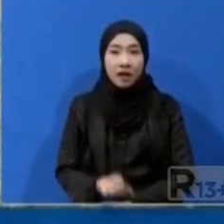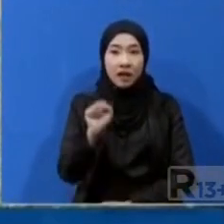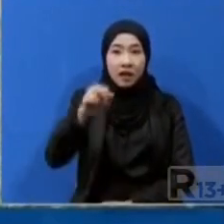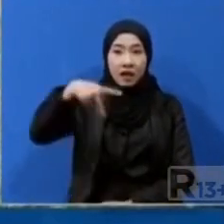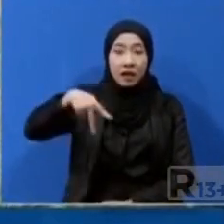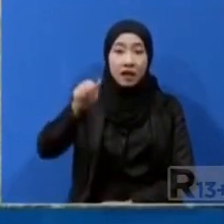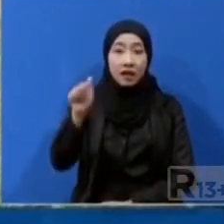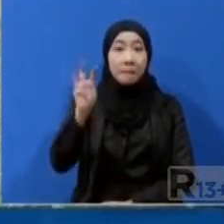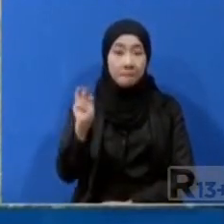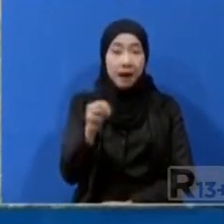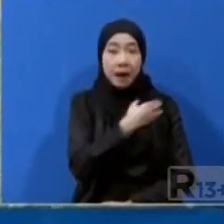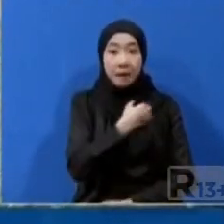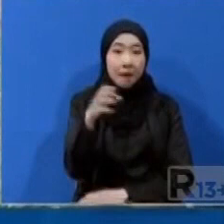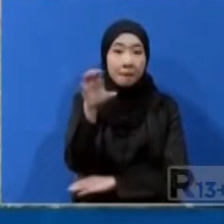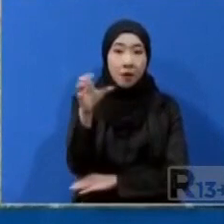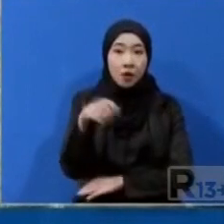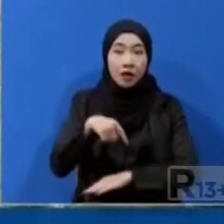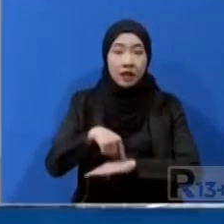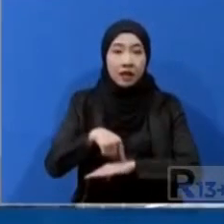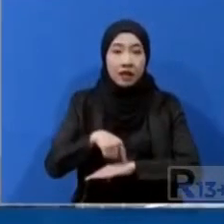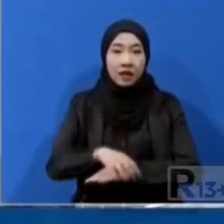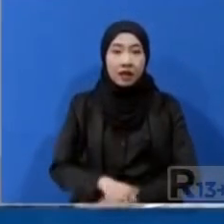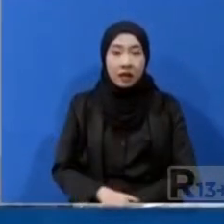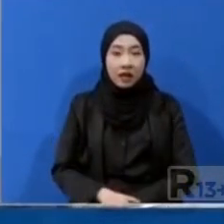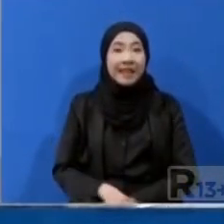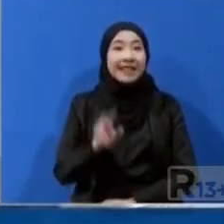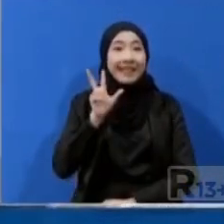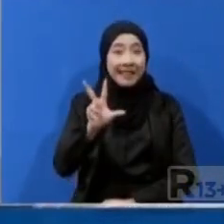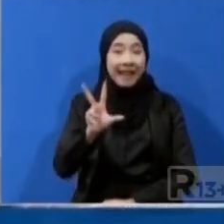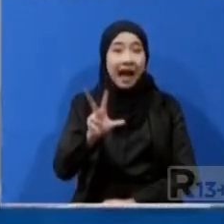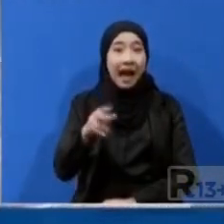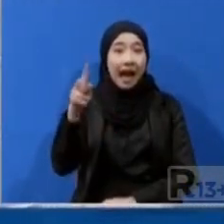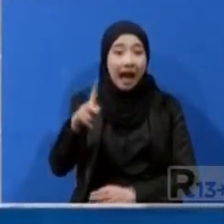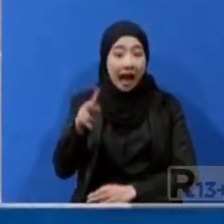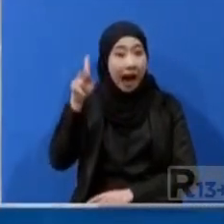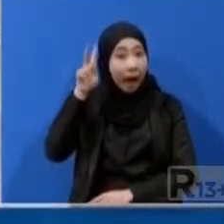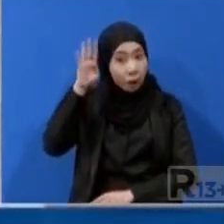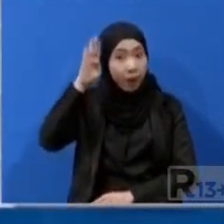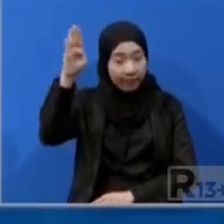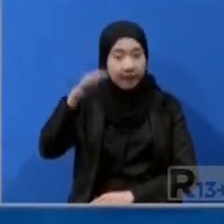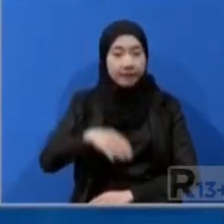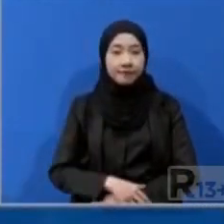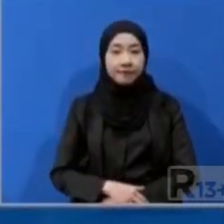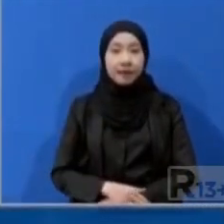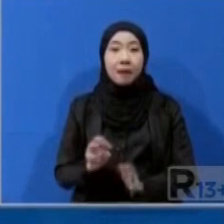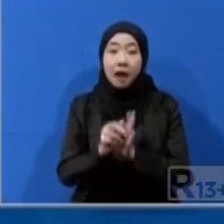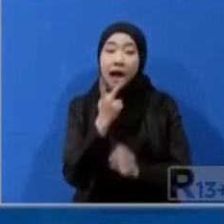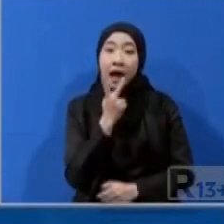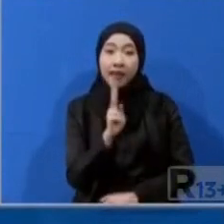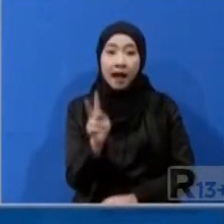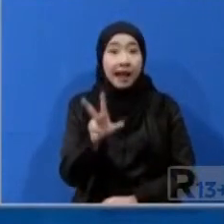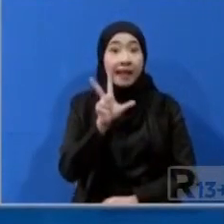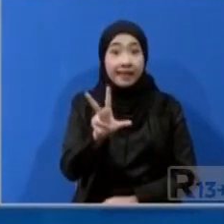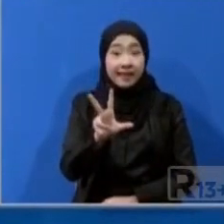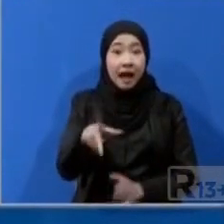Jatigede, proyek KPBU SPAM Kabupaten Kabanjahe, dan proyek KPBU SPAM Kota Denpasar. Ubaidi menjelaskan bahwa